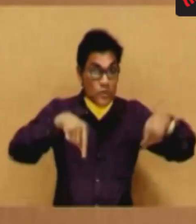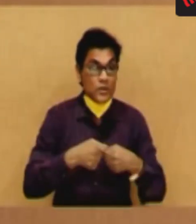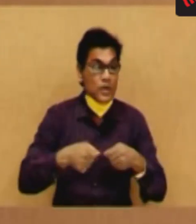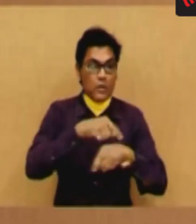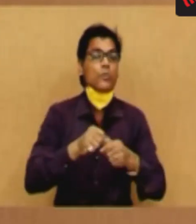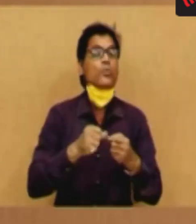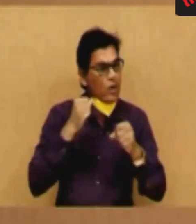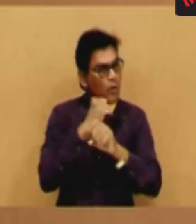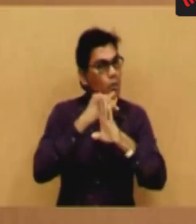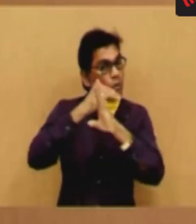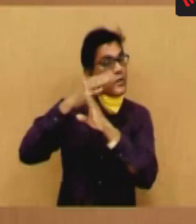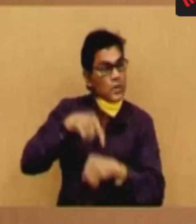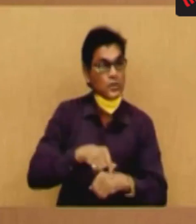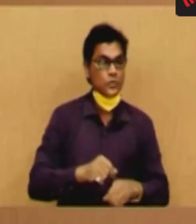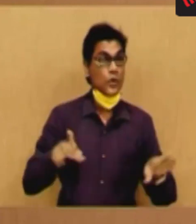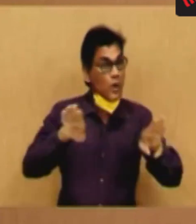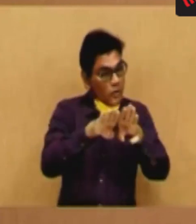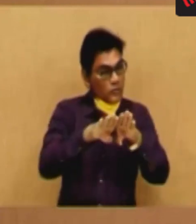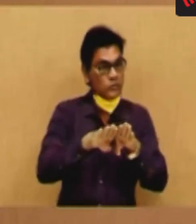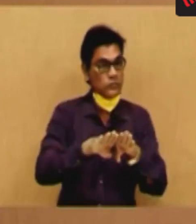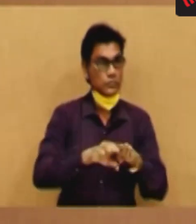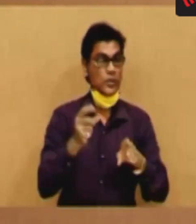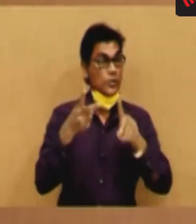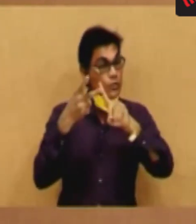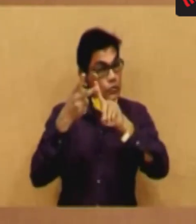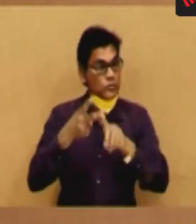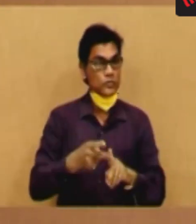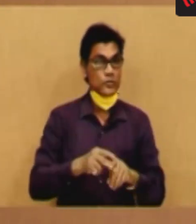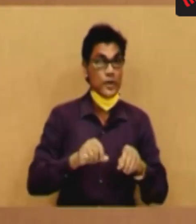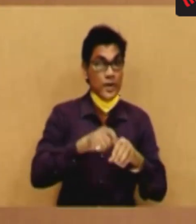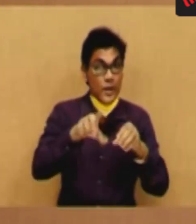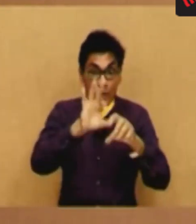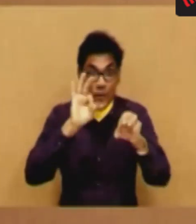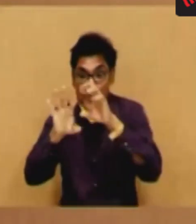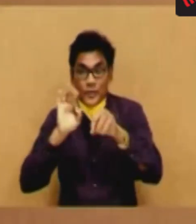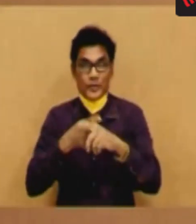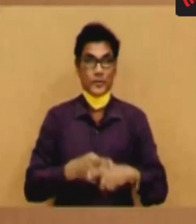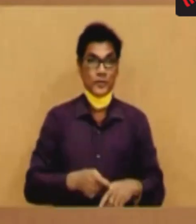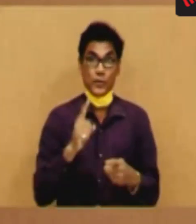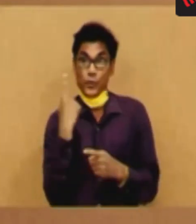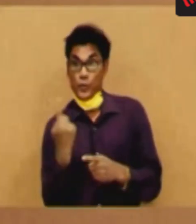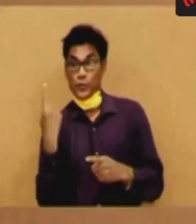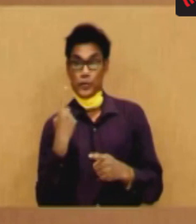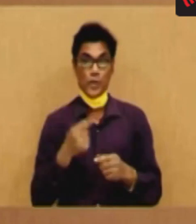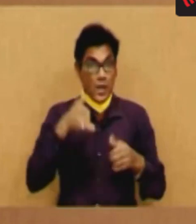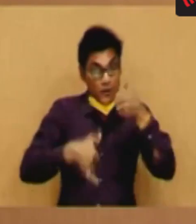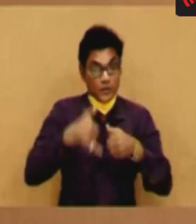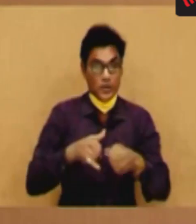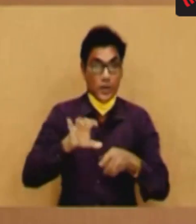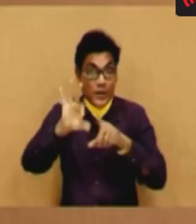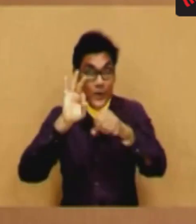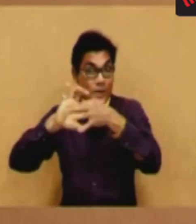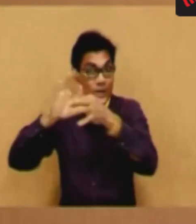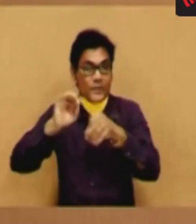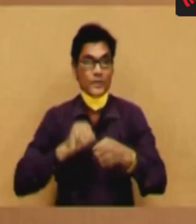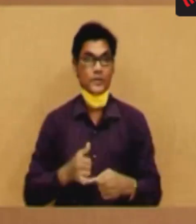चली। गोटे लॉकडाउन, गोटे फाइंड, गोटे आइसोलेट, टेस्ट, ट्रेस